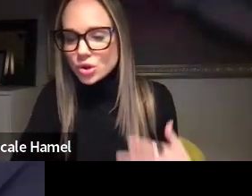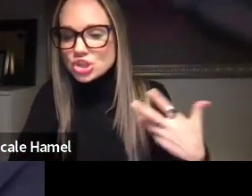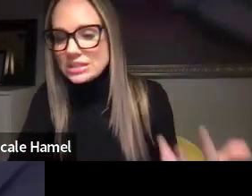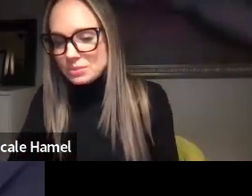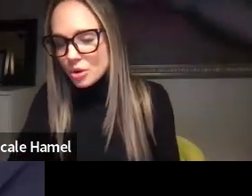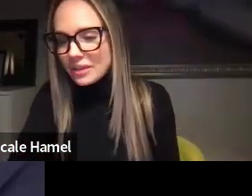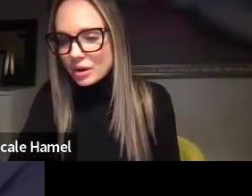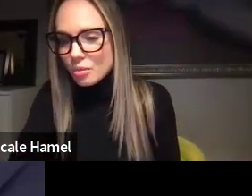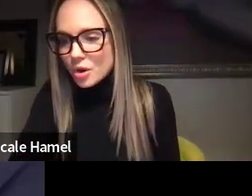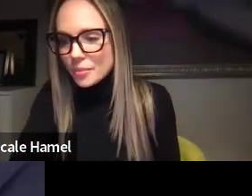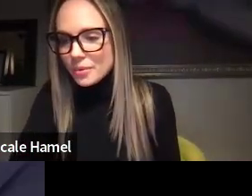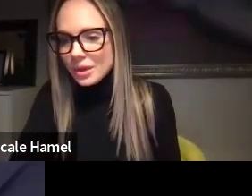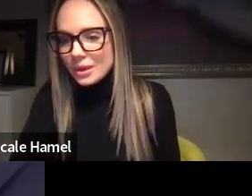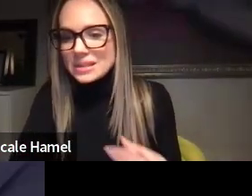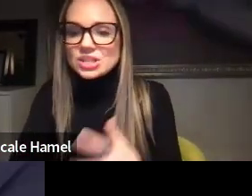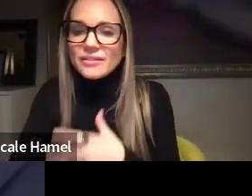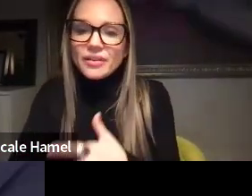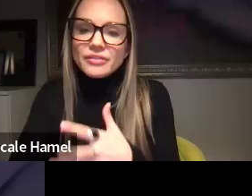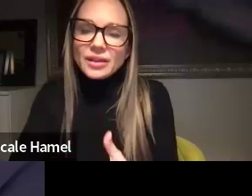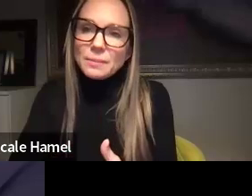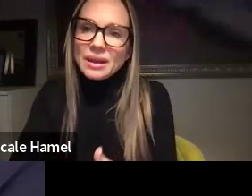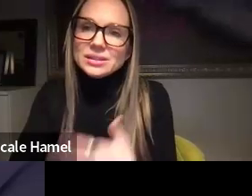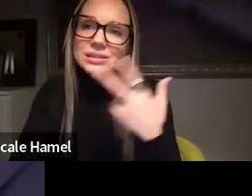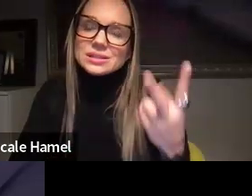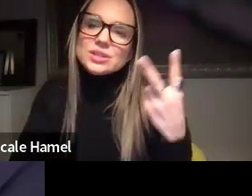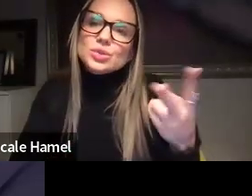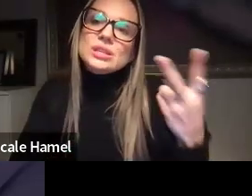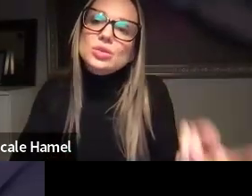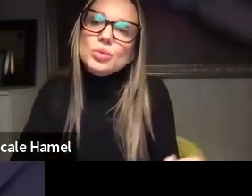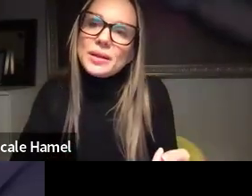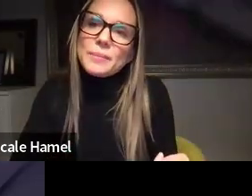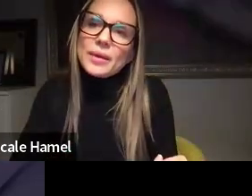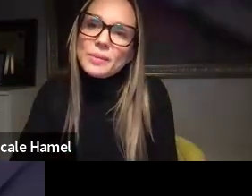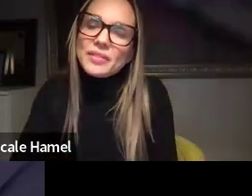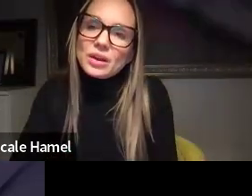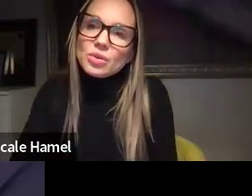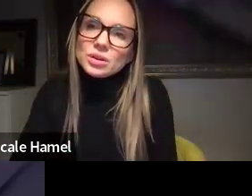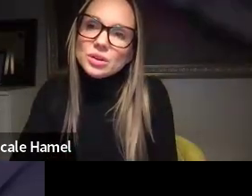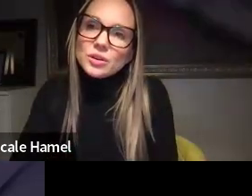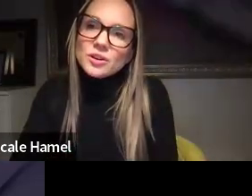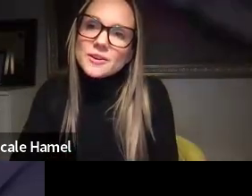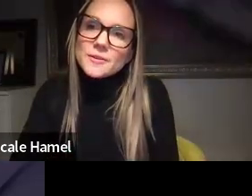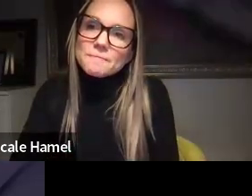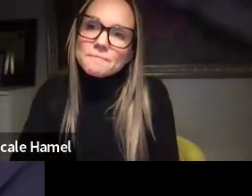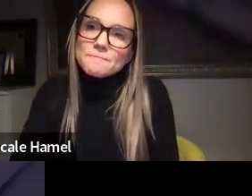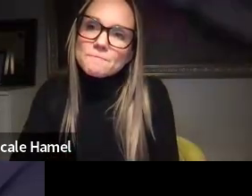parler tantôt d'un jeans et d'un pantalon propre. Mais si j'avais à faire des pinces, ça serait sur ces deux paires de pantalons-là.